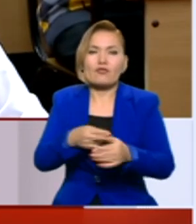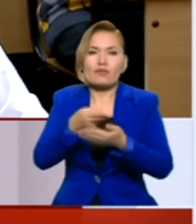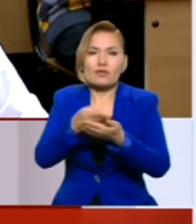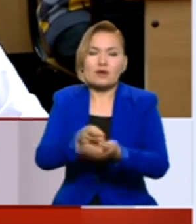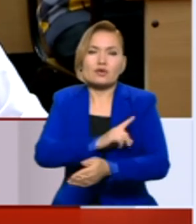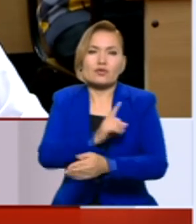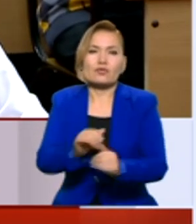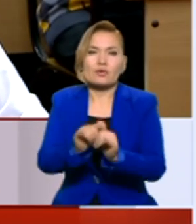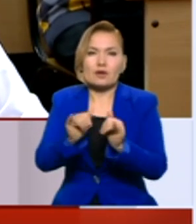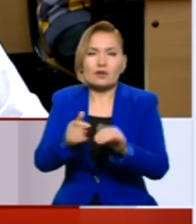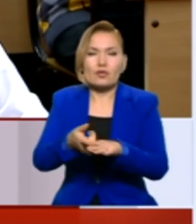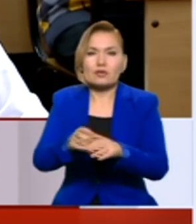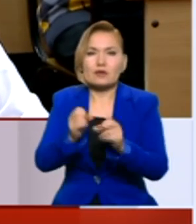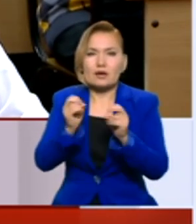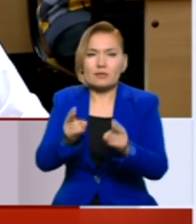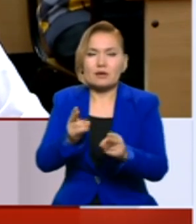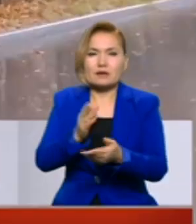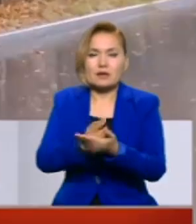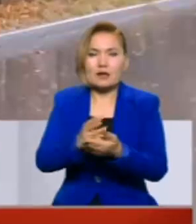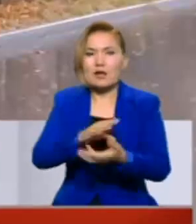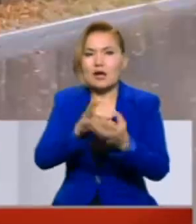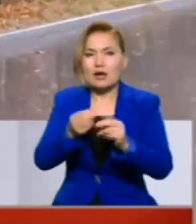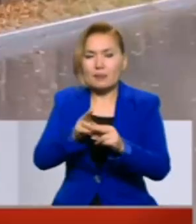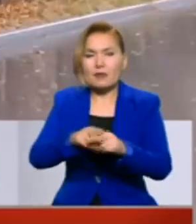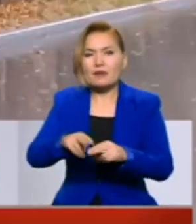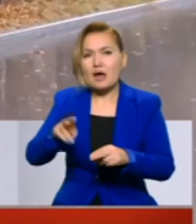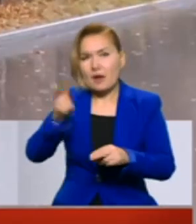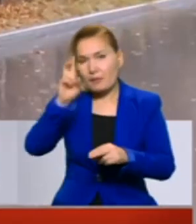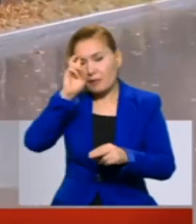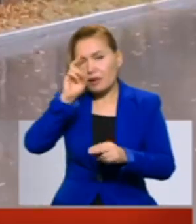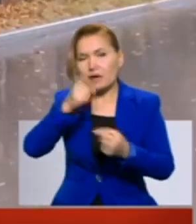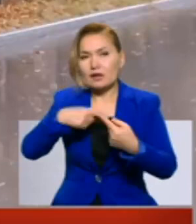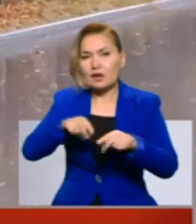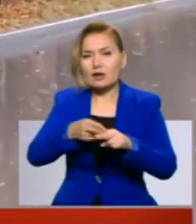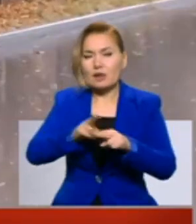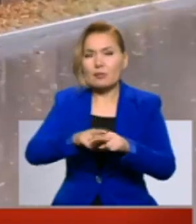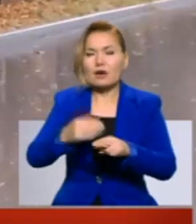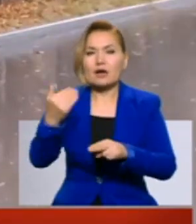тапшылығы туындауы мүмкін екенін айтады. Сондықтан мемлекеттік мекемелер қазір